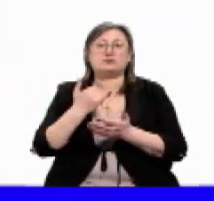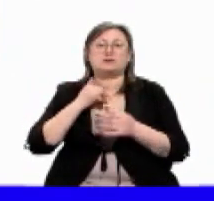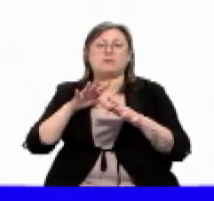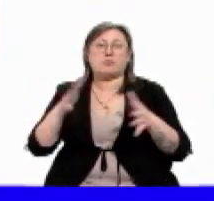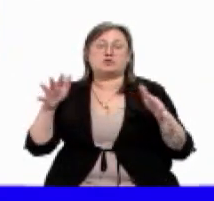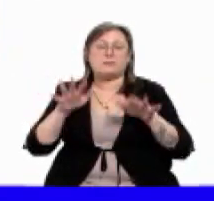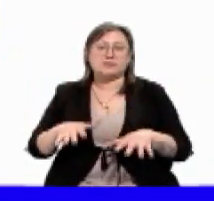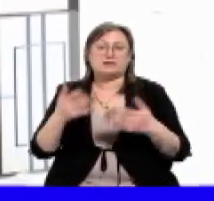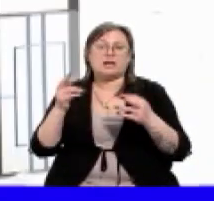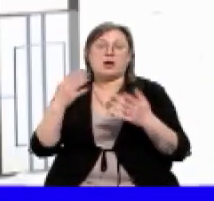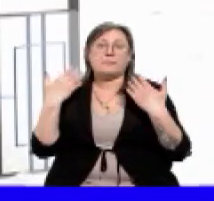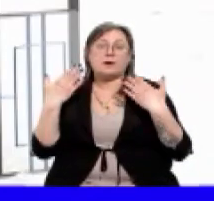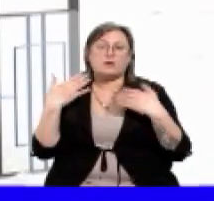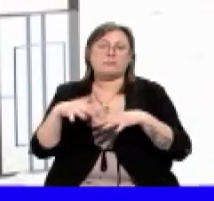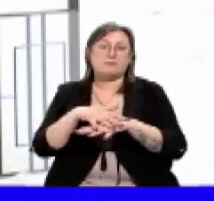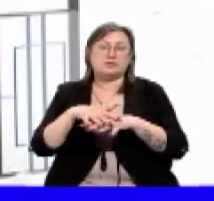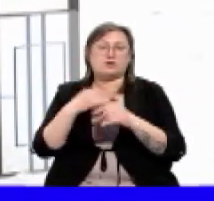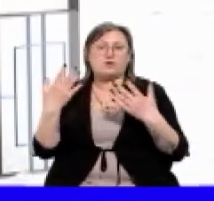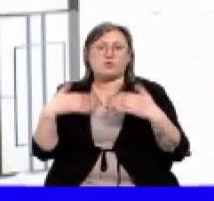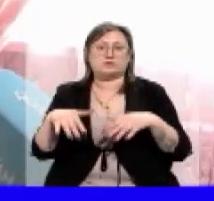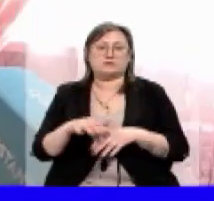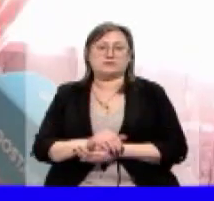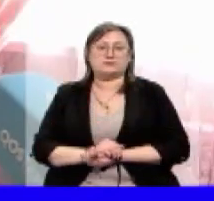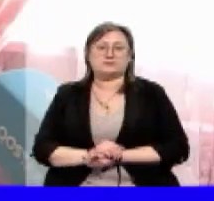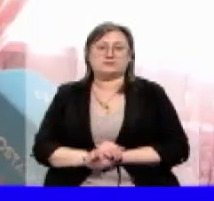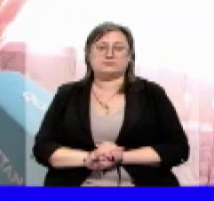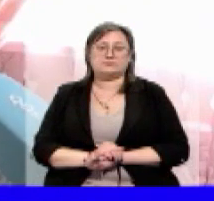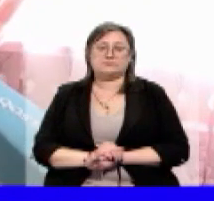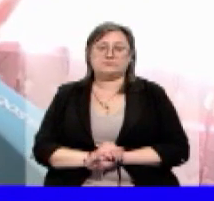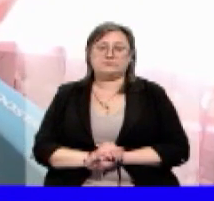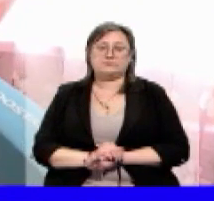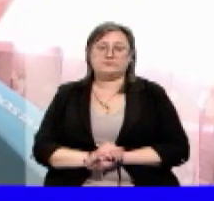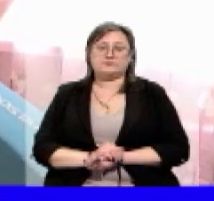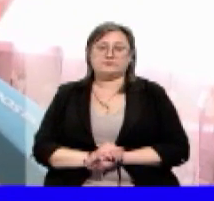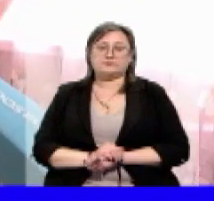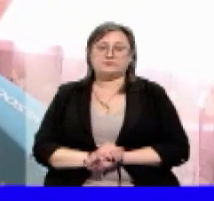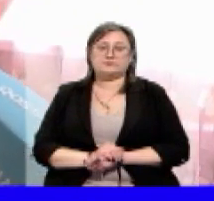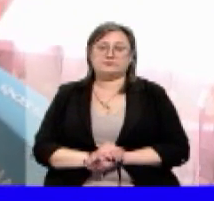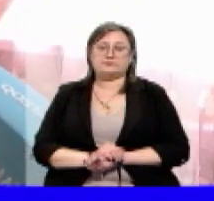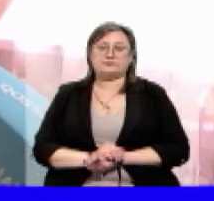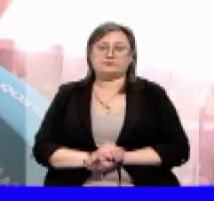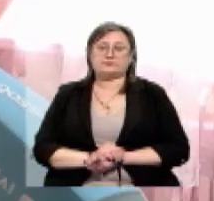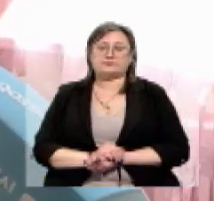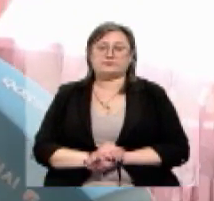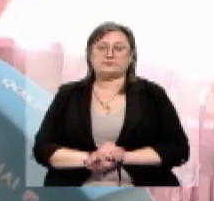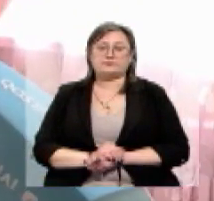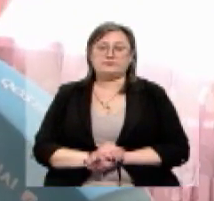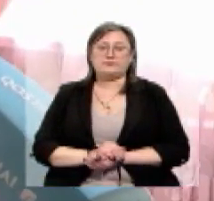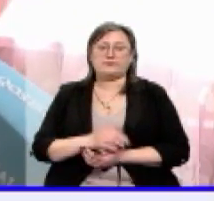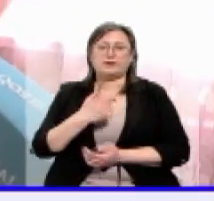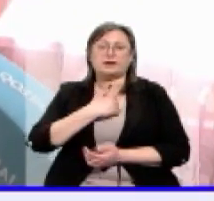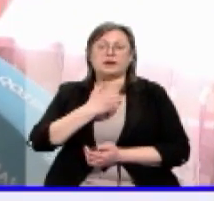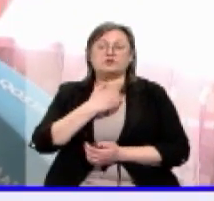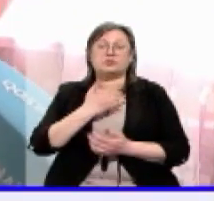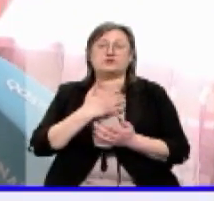қарқыннан таймаса екен деген тілек бар Бұқара көкейінде. Ауылда жаңа үйлер салынып жатыр. Ауылды көрген шығарсыз, асфальт